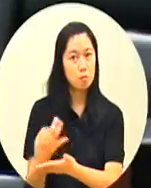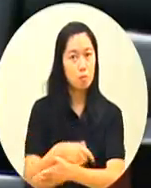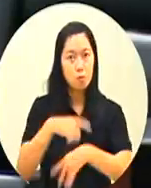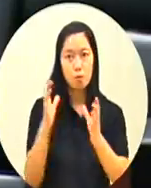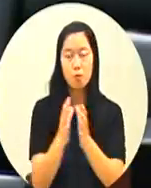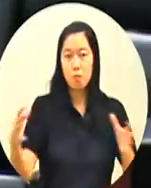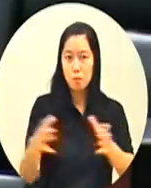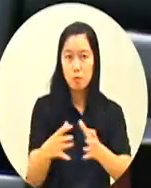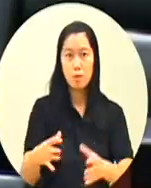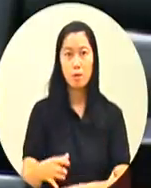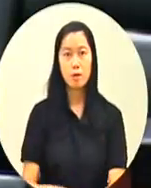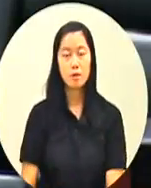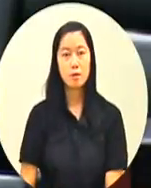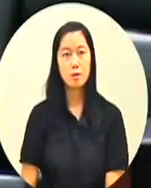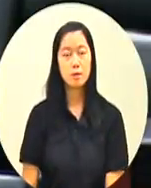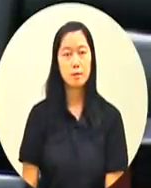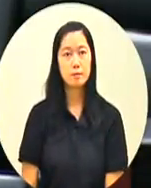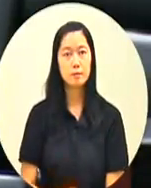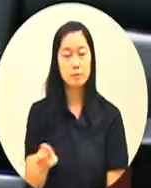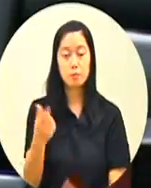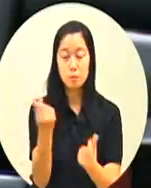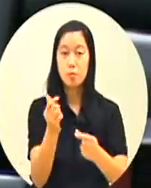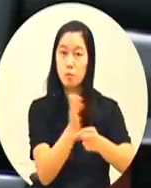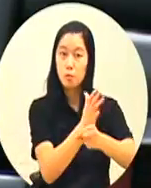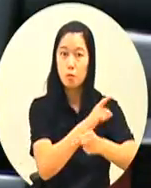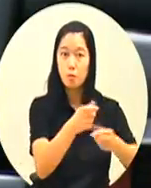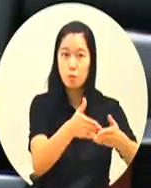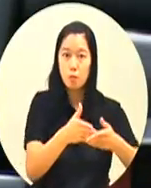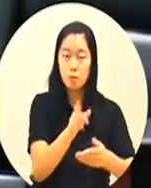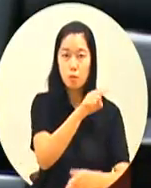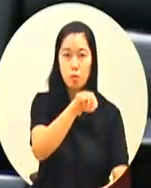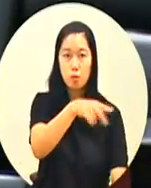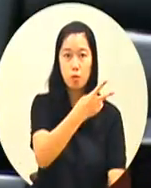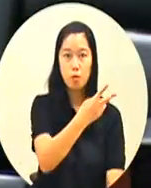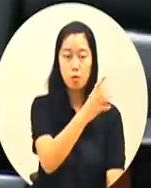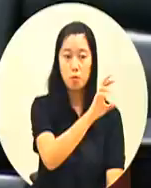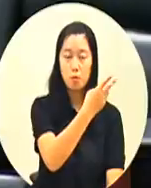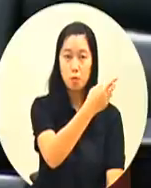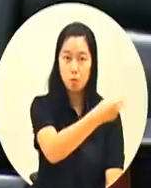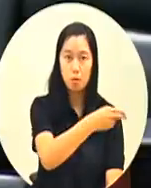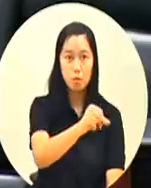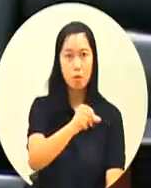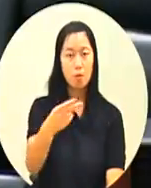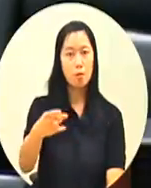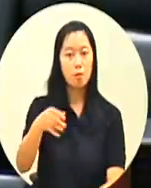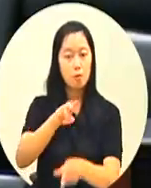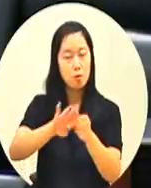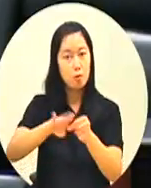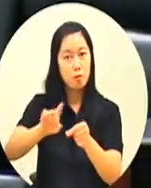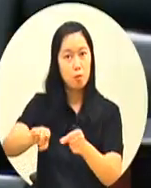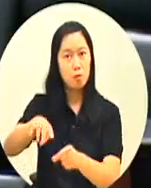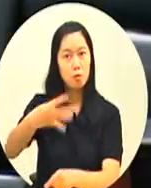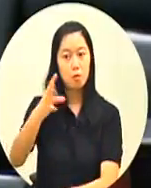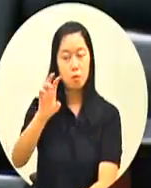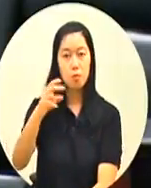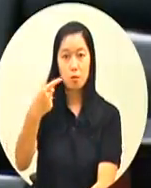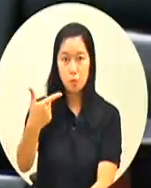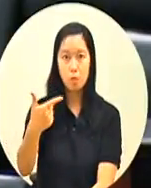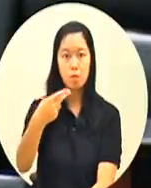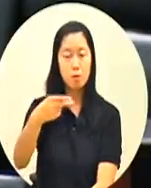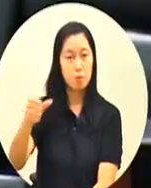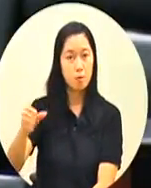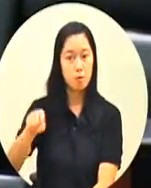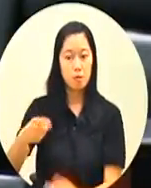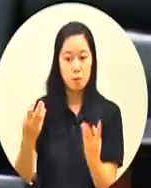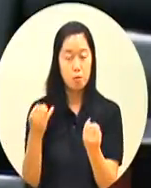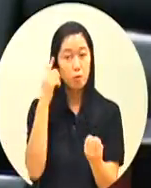可能不够的状况会是这样子，是北部大概需要1282公顷，那南部需要486公顷，那这个数字代